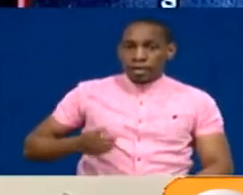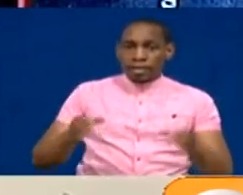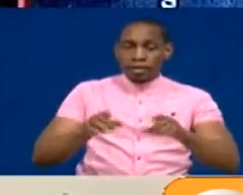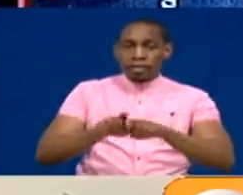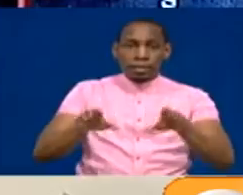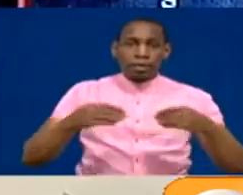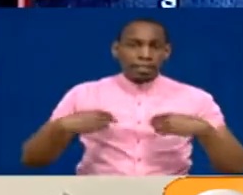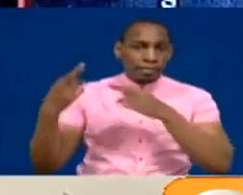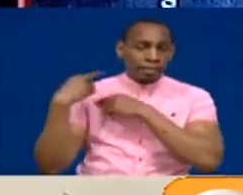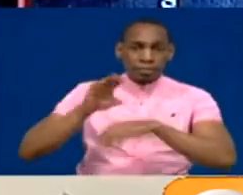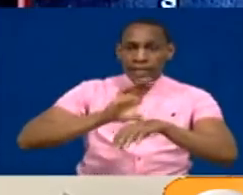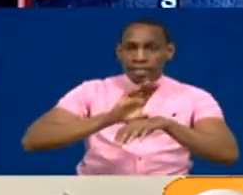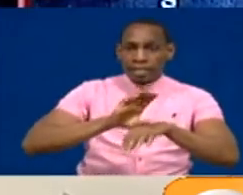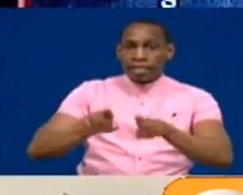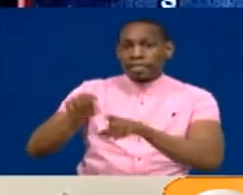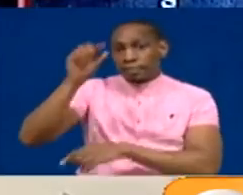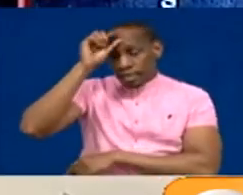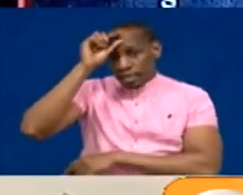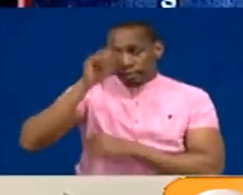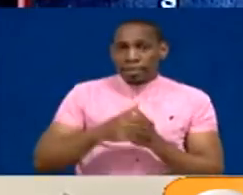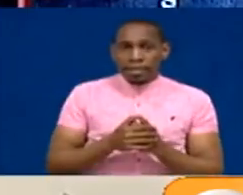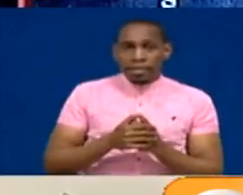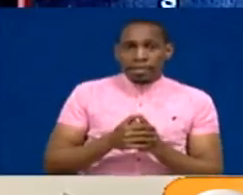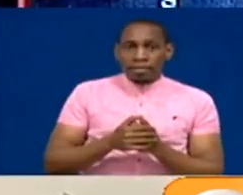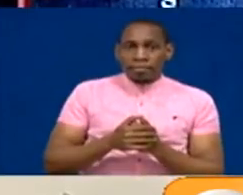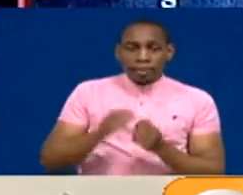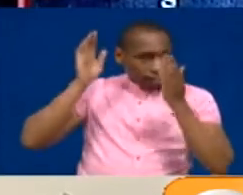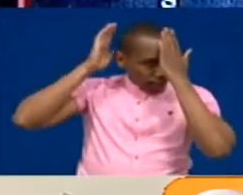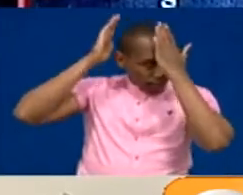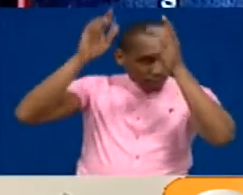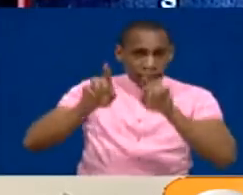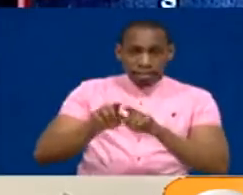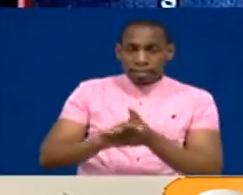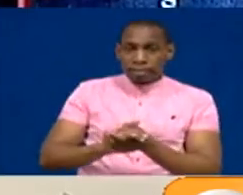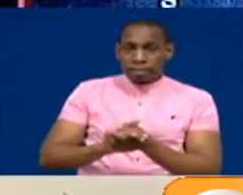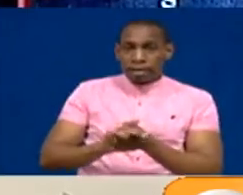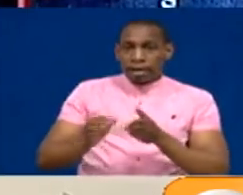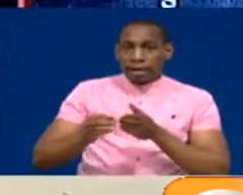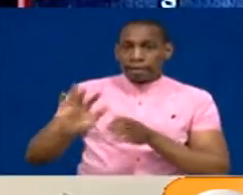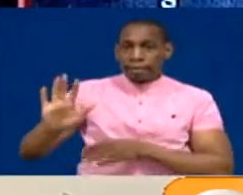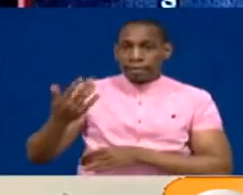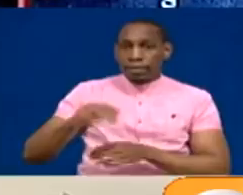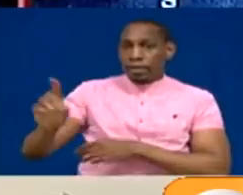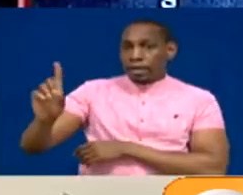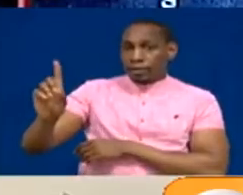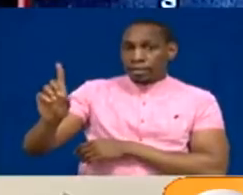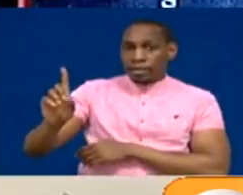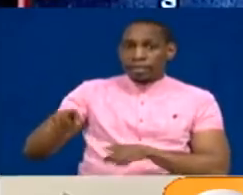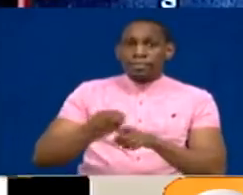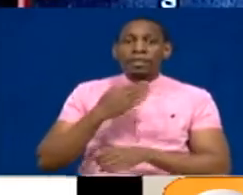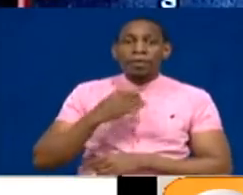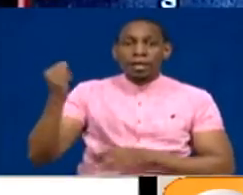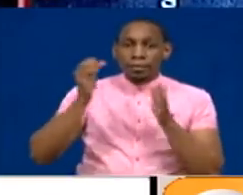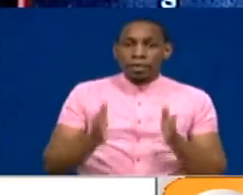ya uwajibikaji kanisani na serikalini. Anyolo, ambaye ndio askofu mkuu wa tano jijini Nairobi,